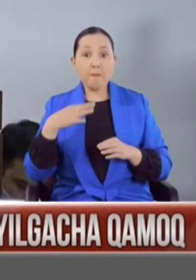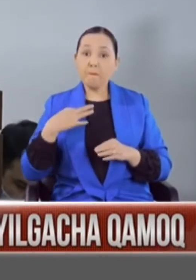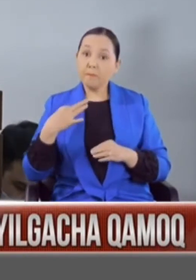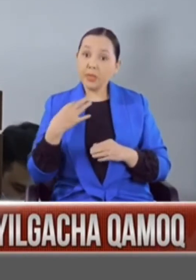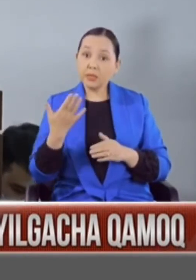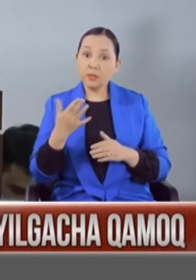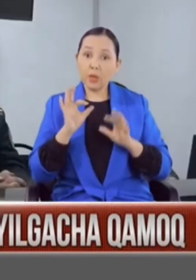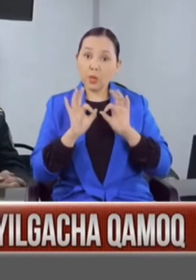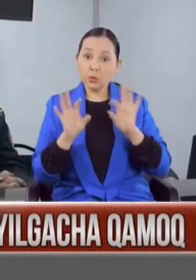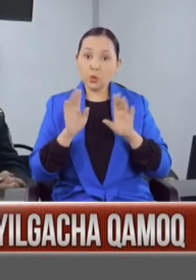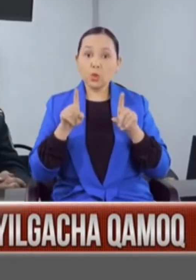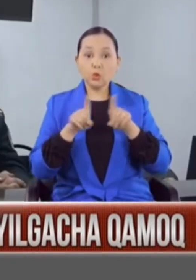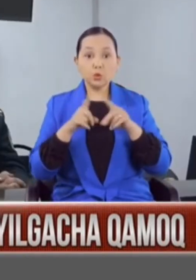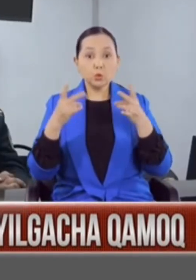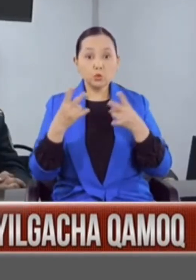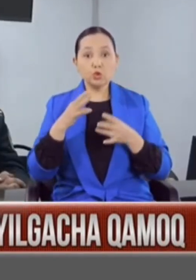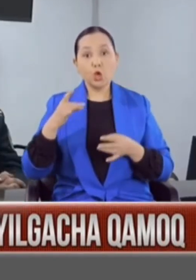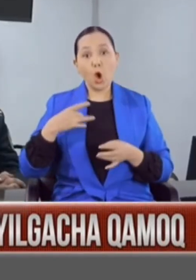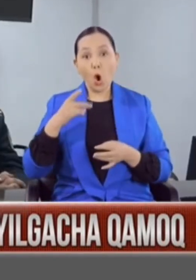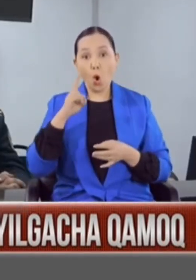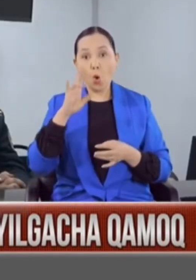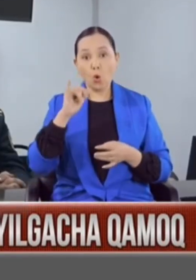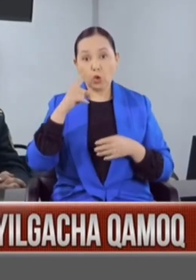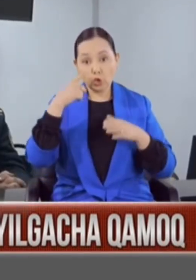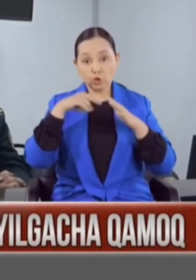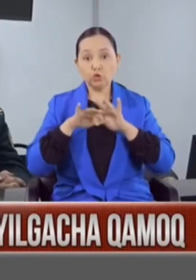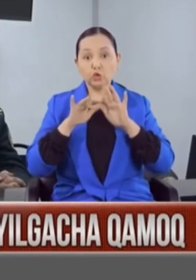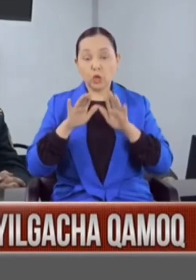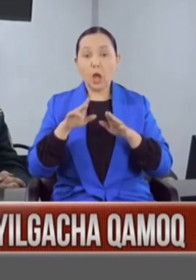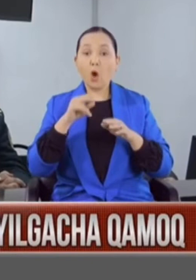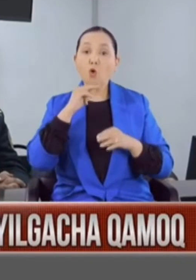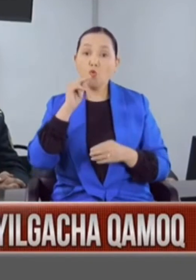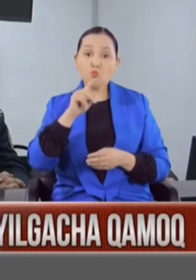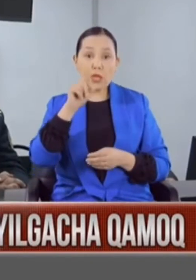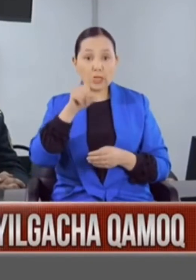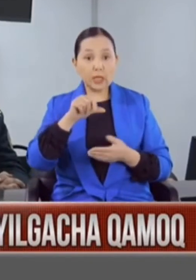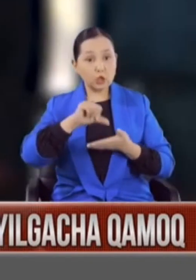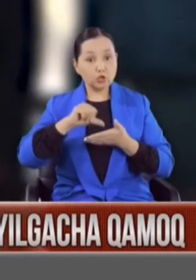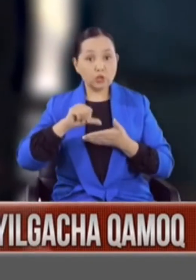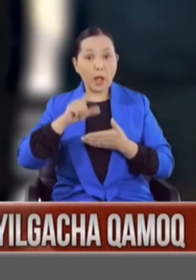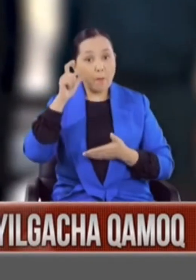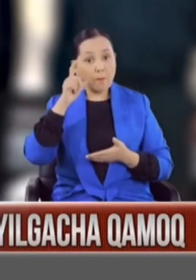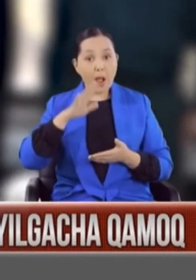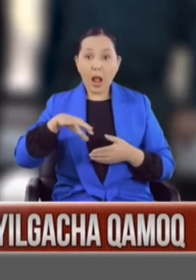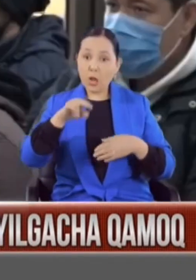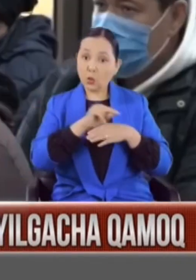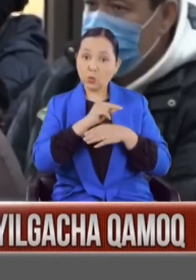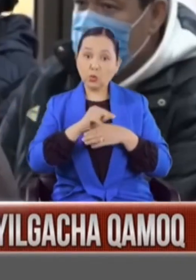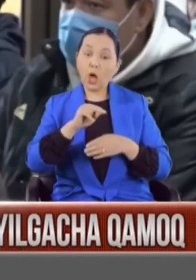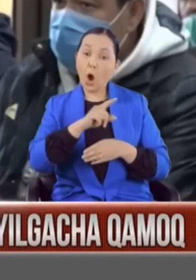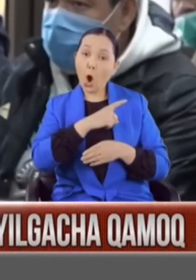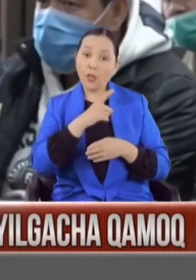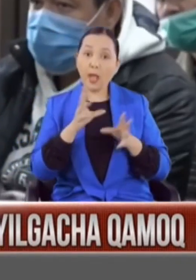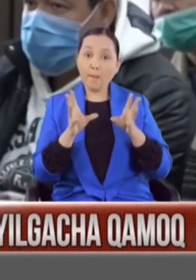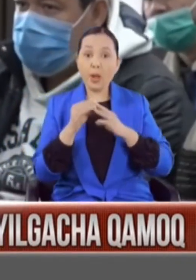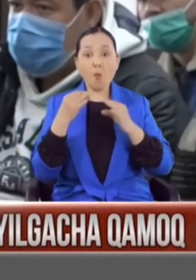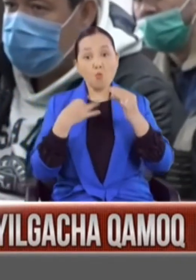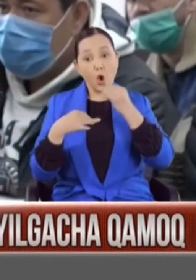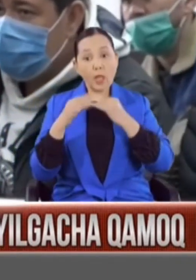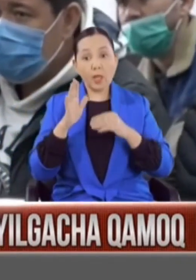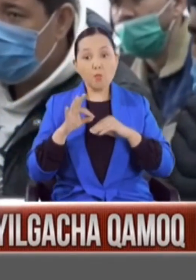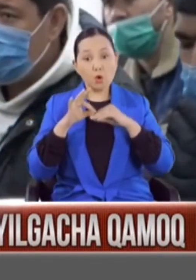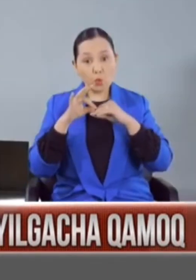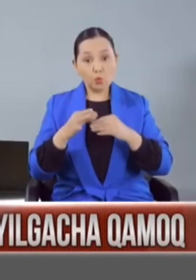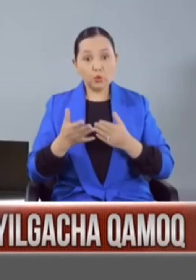bo'ldi deya izohlanmoqda. Shuning uchun Oqqo'rg'on tuman ichki ishlar bo'limida gumondorlar ishtirokida mahalliy ustaxonalar mutaxassislari bilan muhokama bo'lib